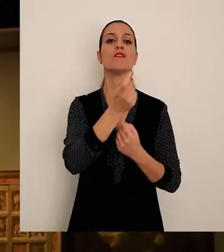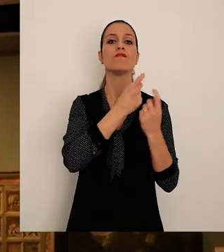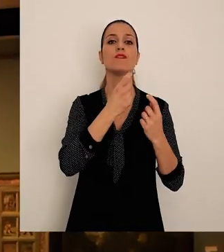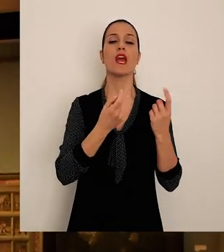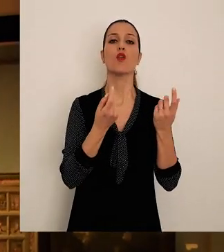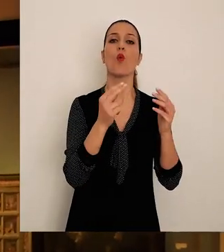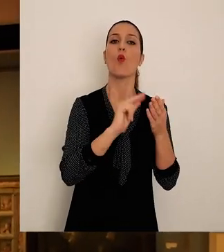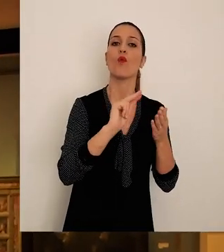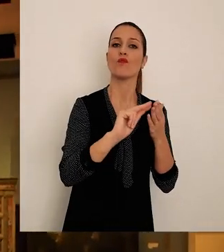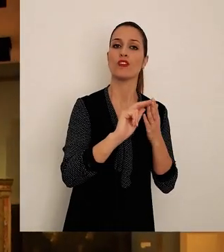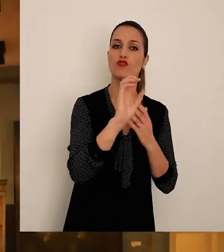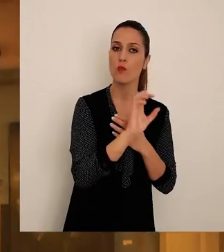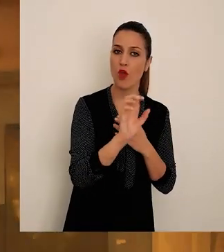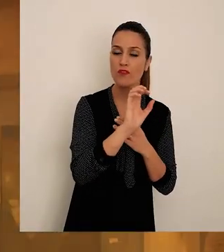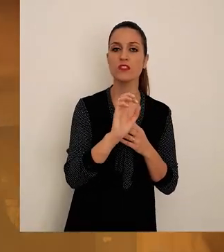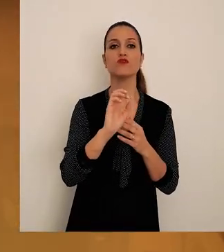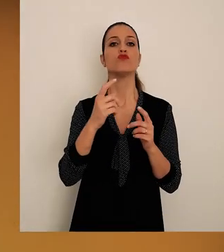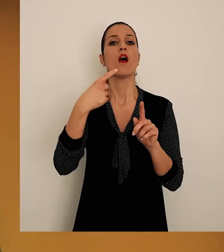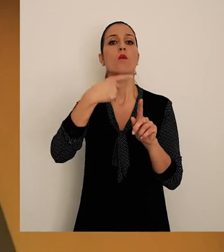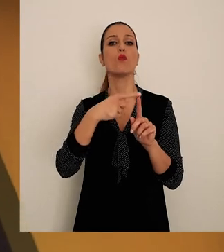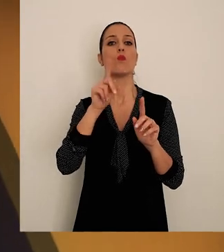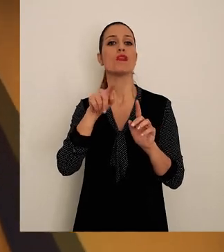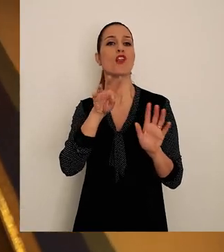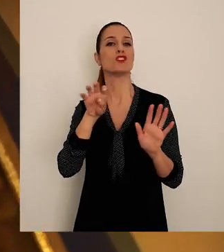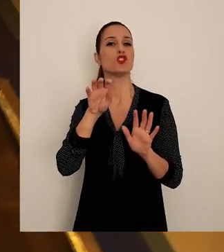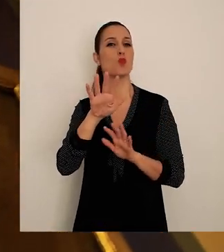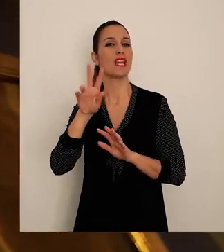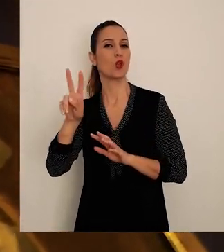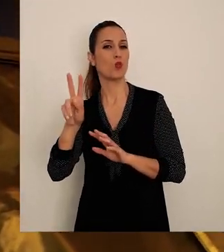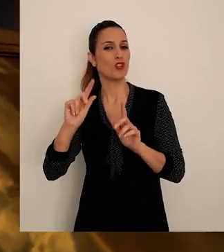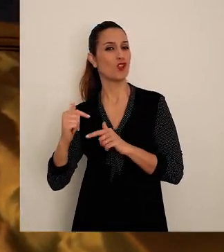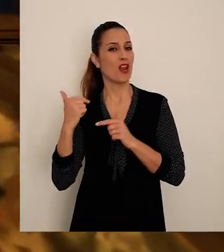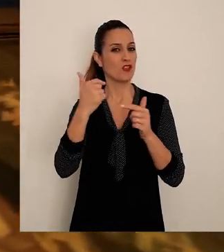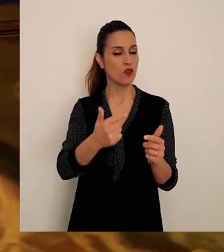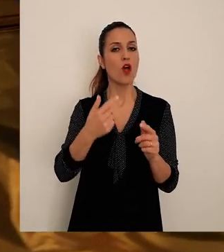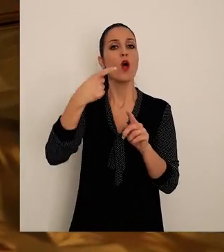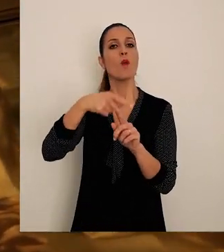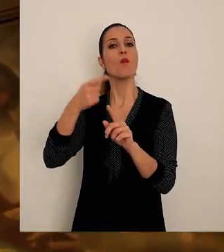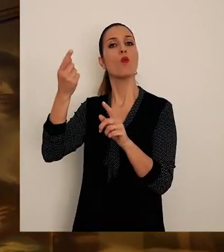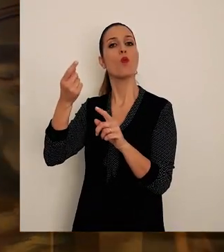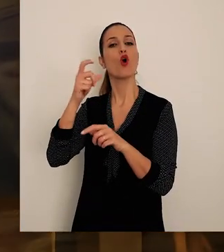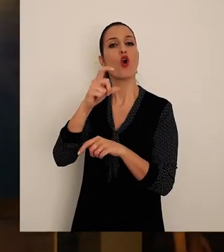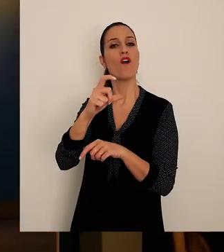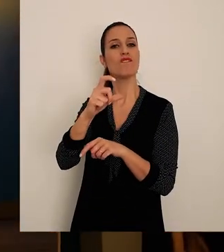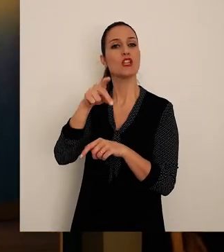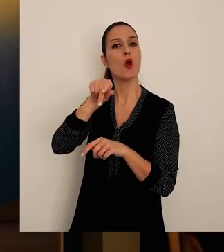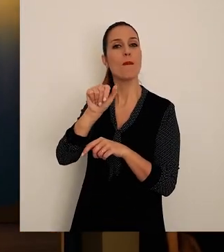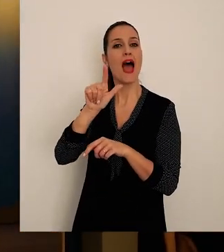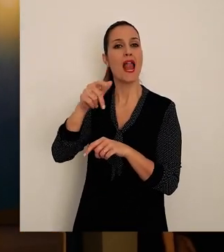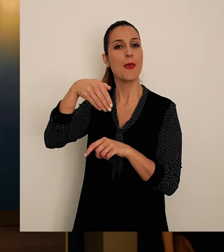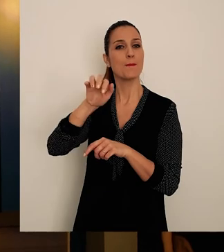dalla donazione del Panarese del 1952 e dalla collezione del convitto Palmieri.